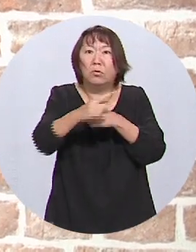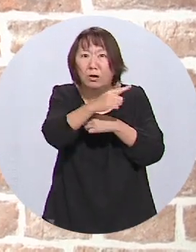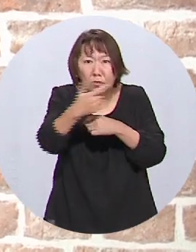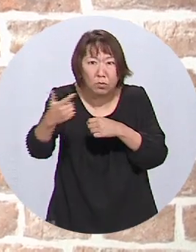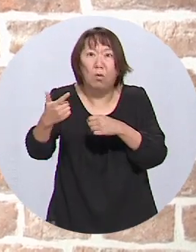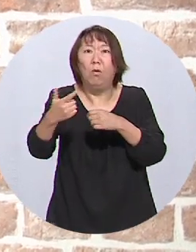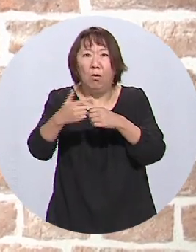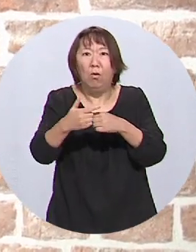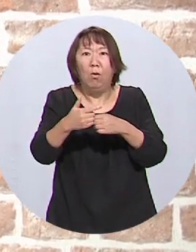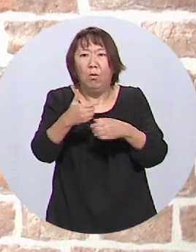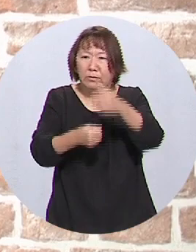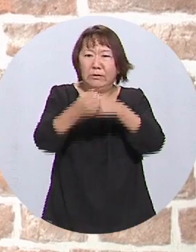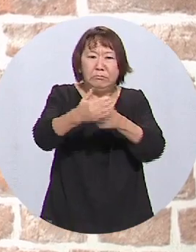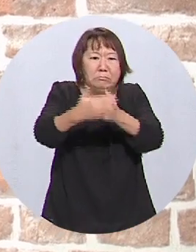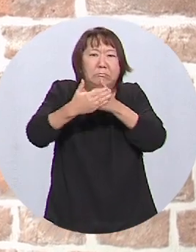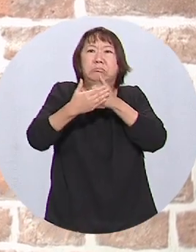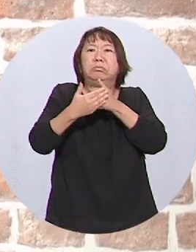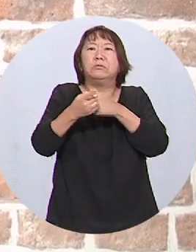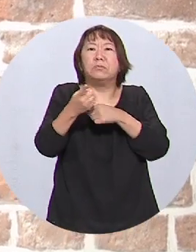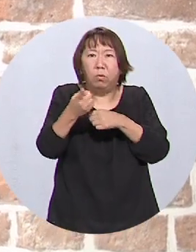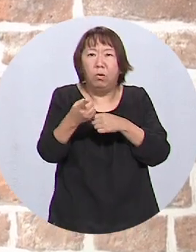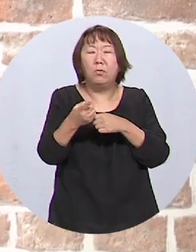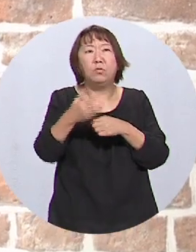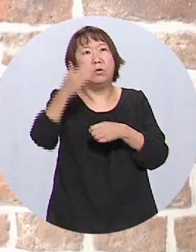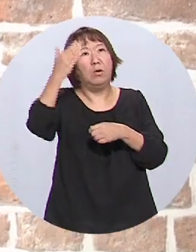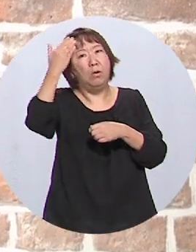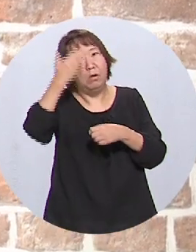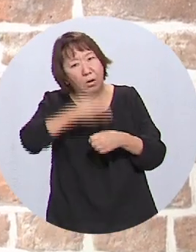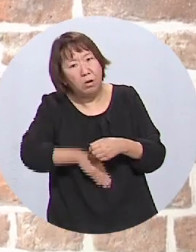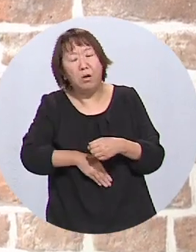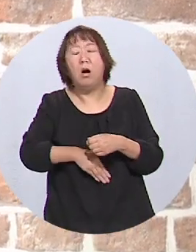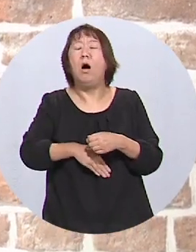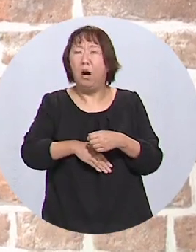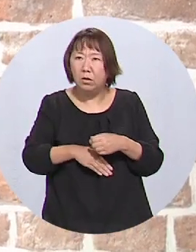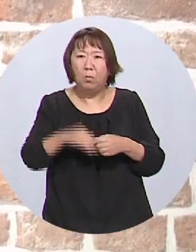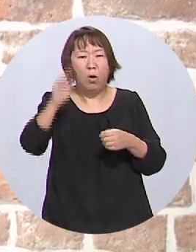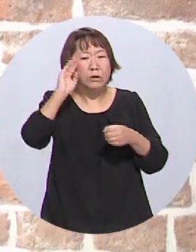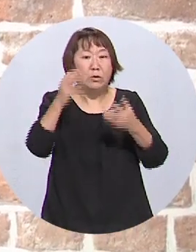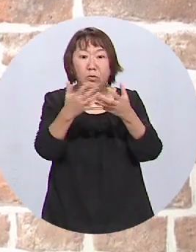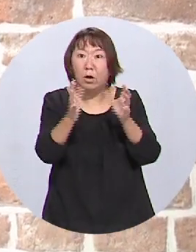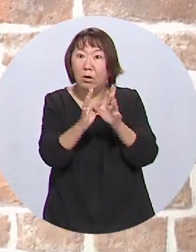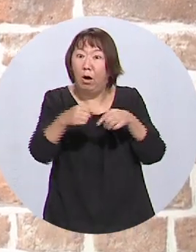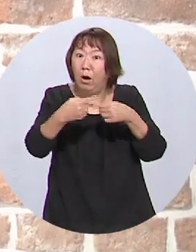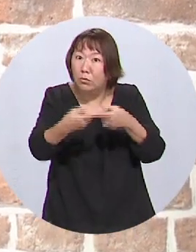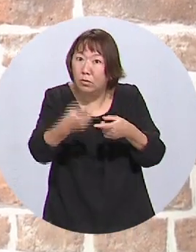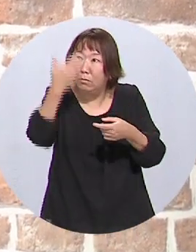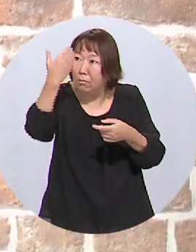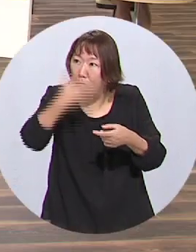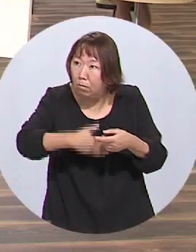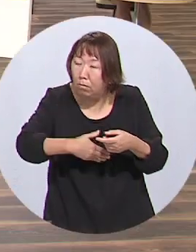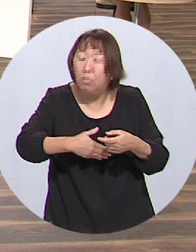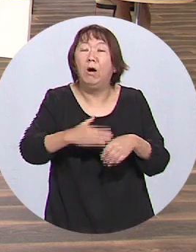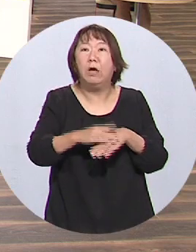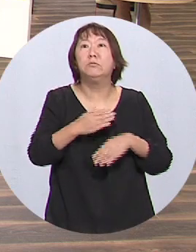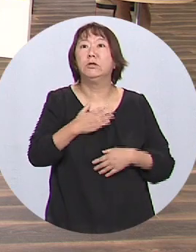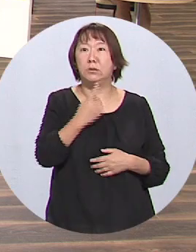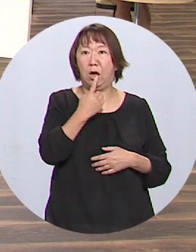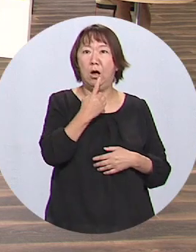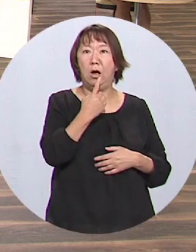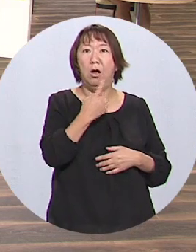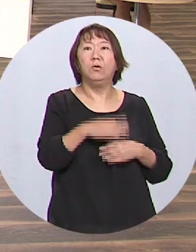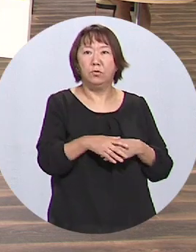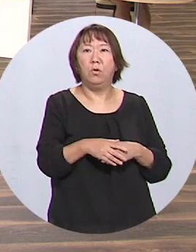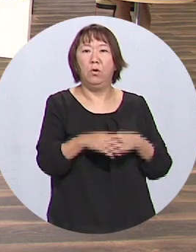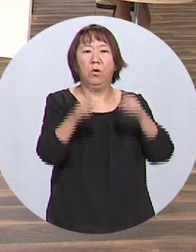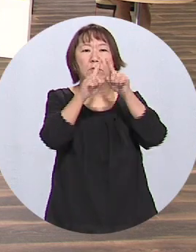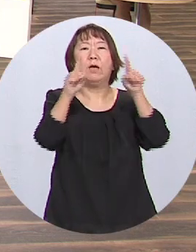レンジャーレスキュー部隊ですか、うん、はい、ああいったお仕事されてる方も機動隊の中にあったっていうのを初めて知りました。 もう佐々木さんが盾